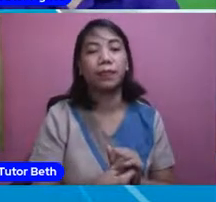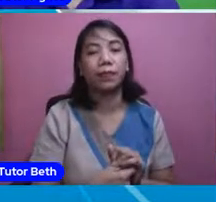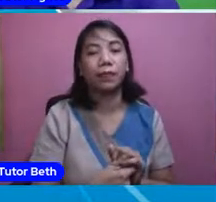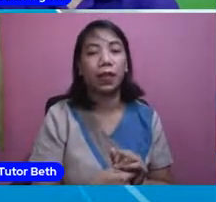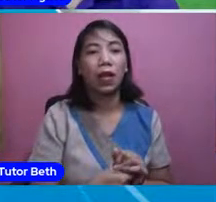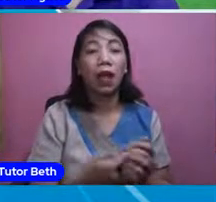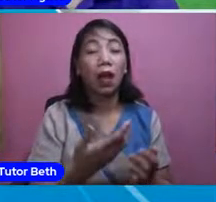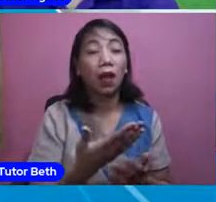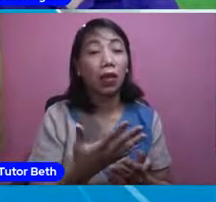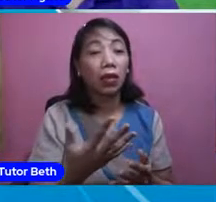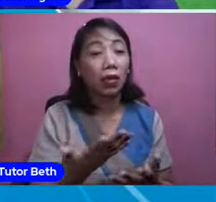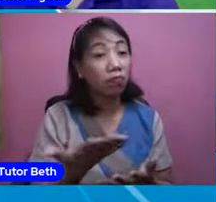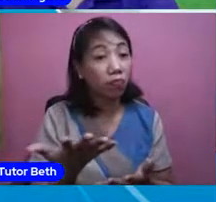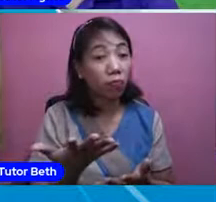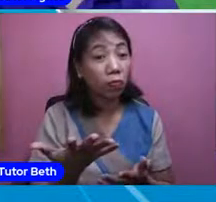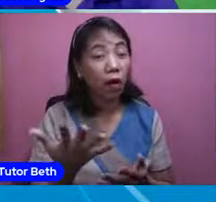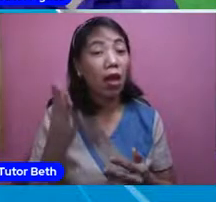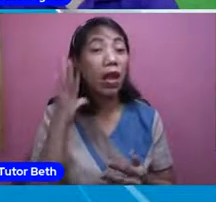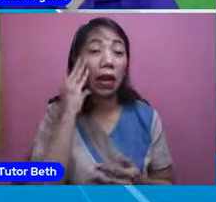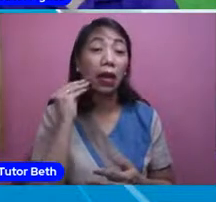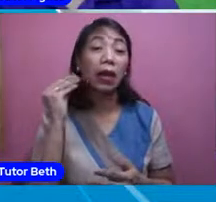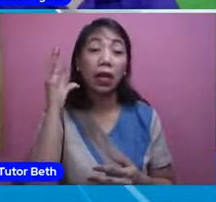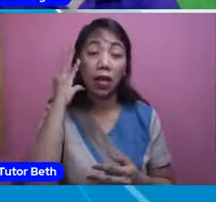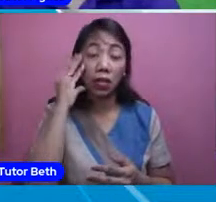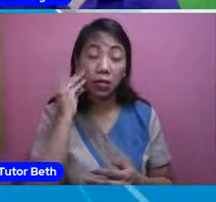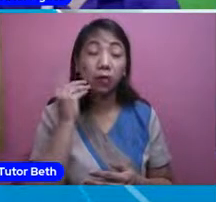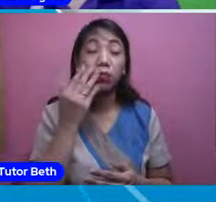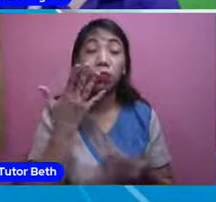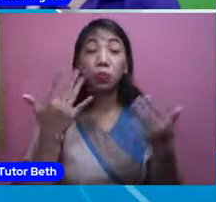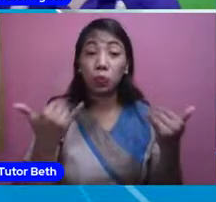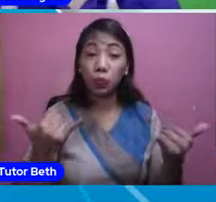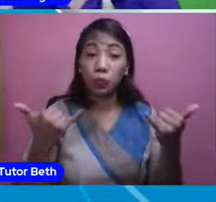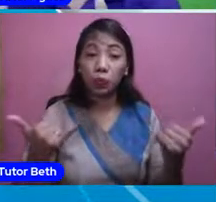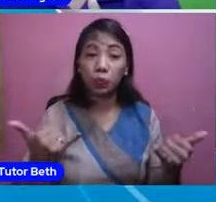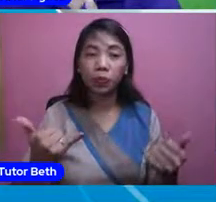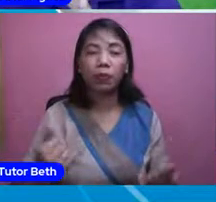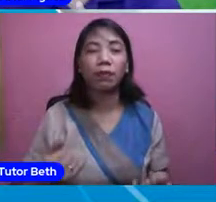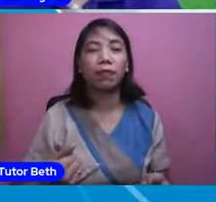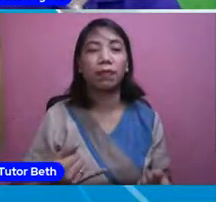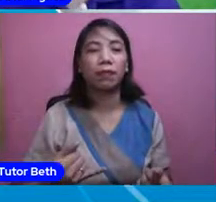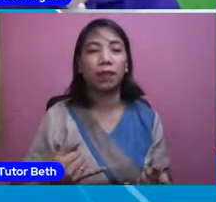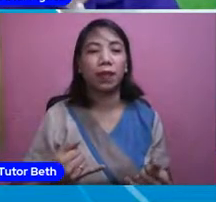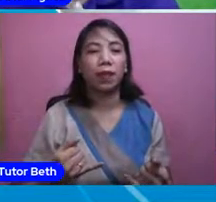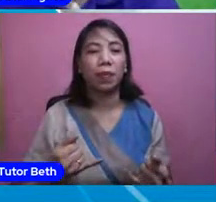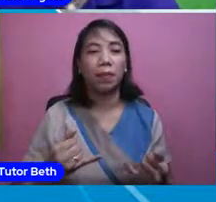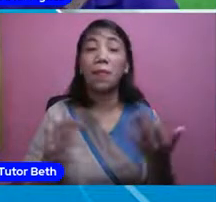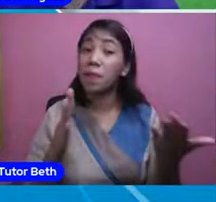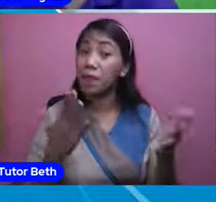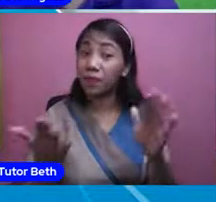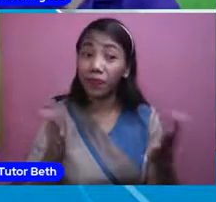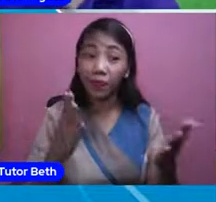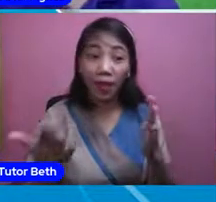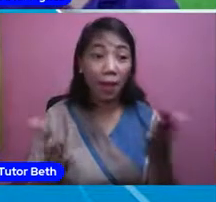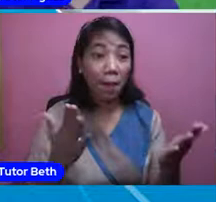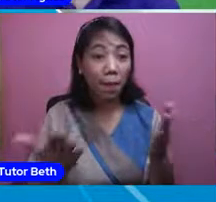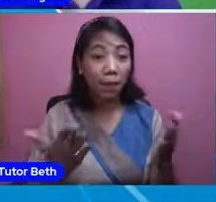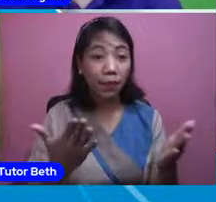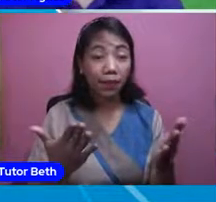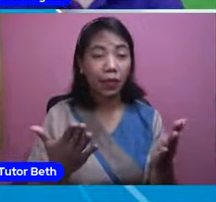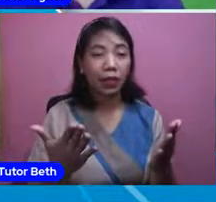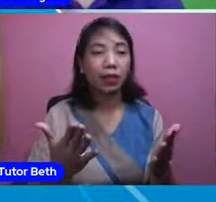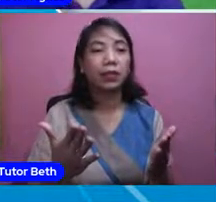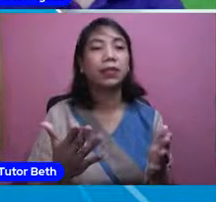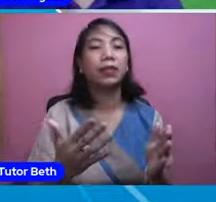ano yung nararanasan mo ngayon, ibig sabihin, pwede natin maaaring maihalin tulad din natin